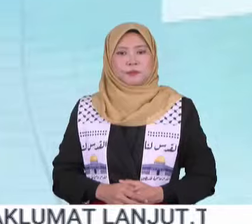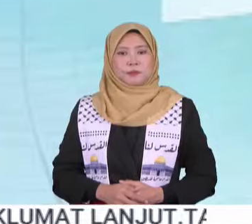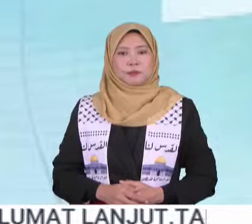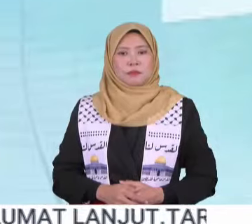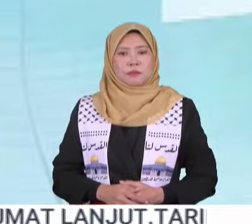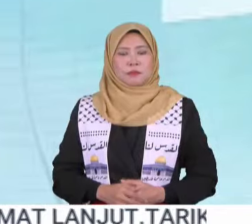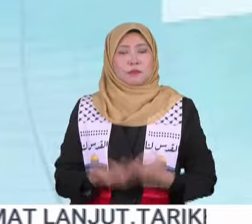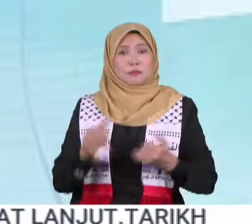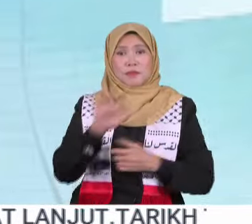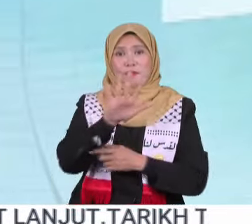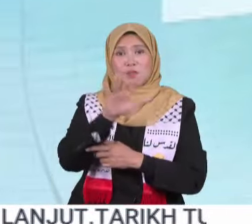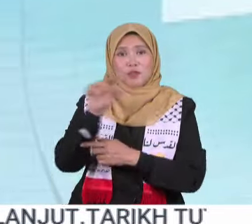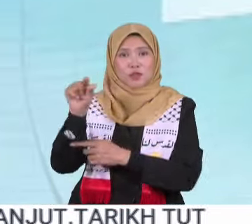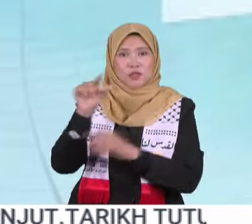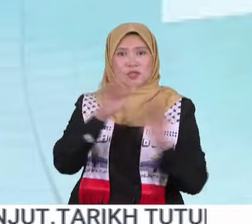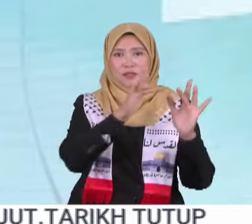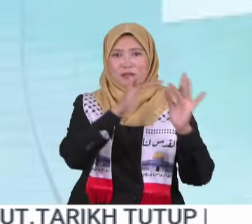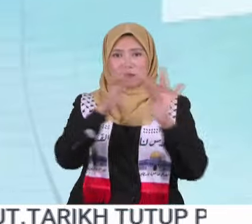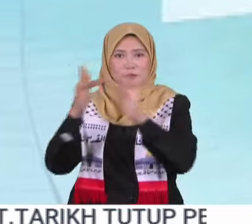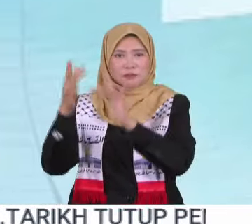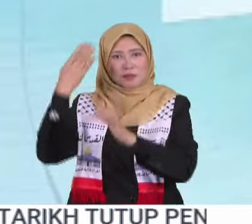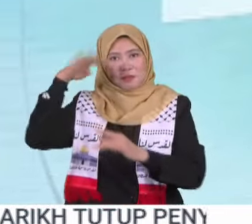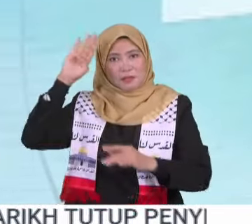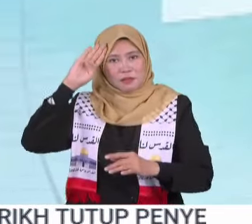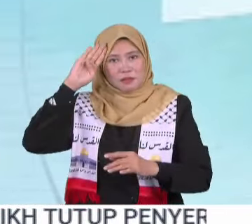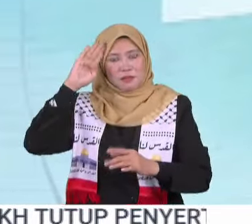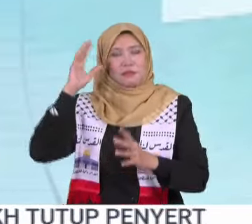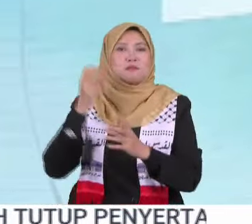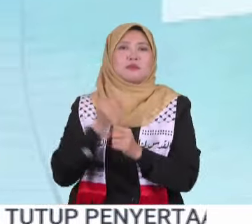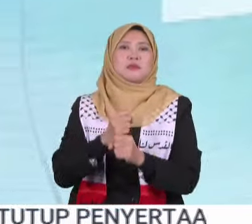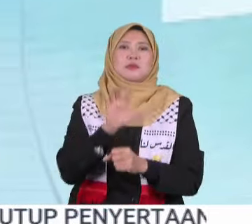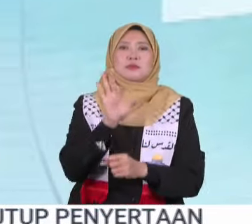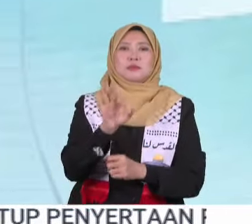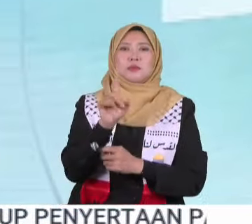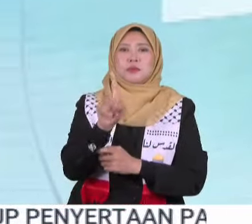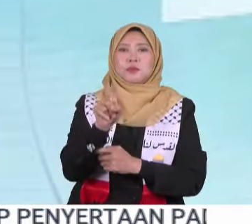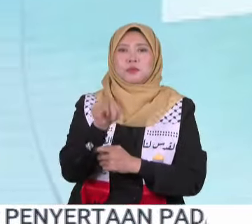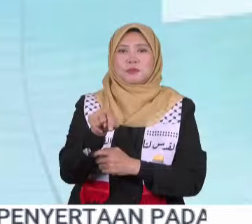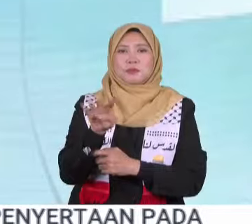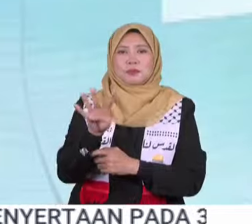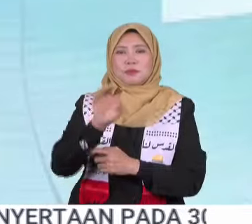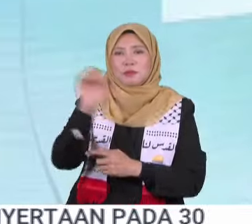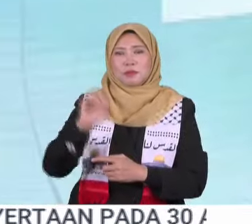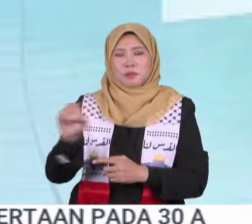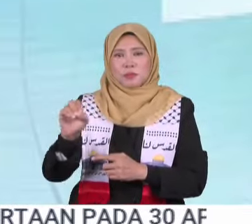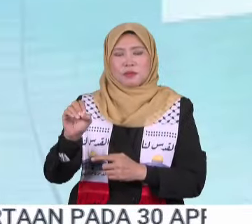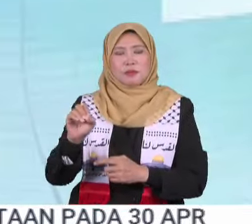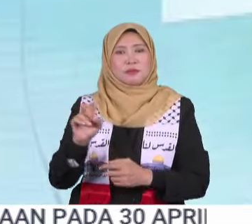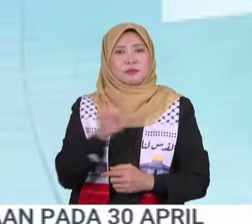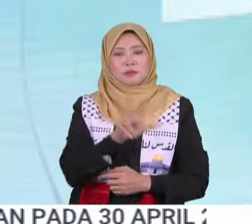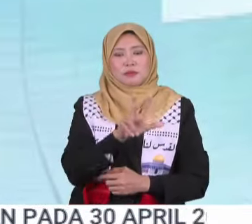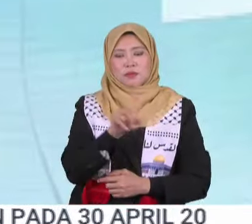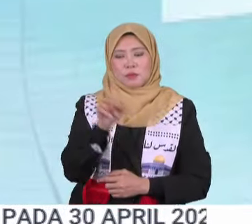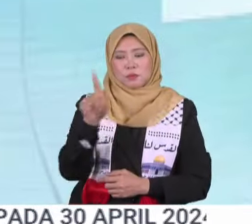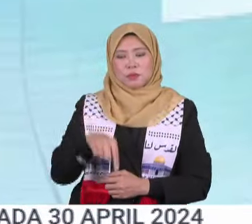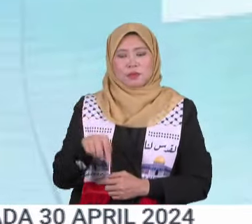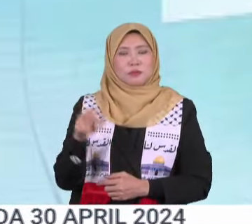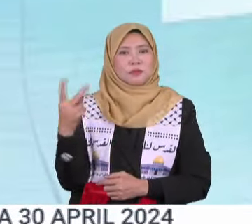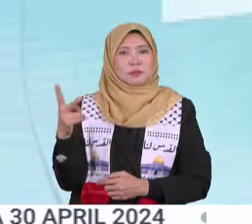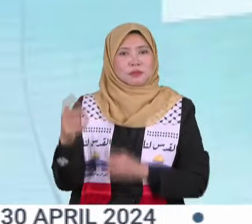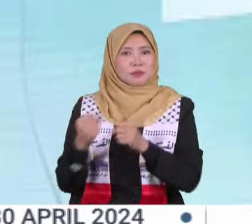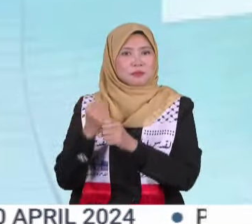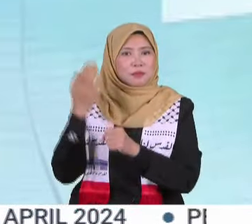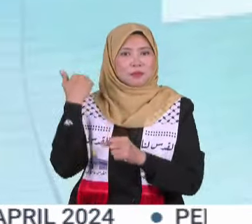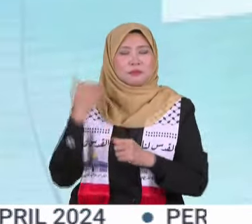Liputan rangkaian 5G di kawasan berpenduduk di Perlis telah mencapai kadar 91.4% setakat 31 Disember tahun